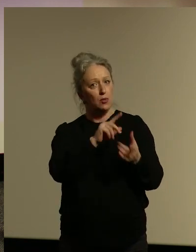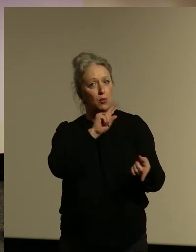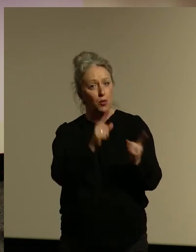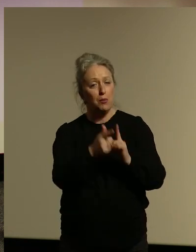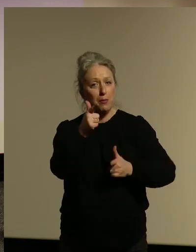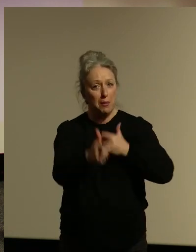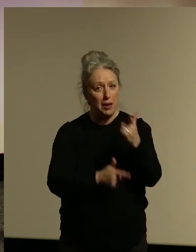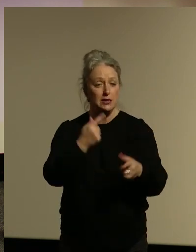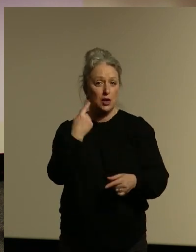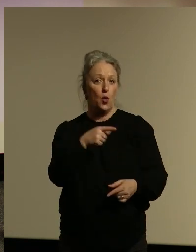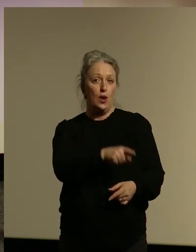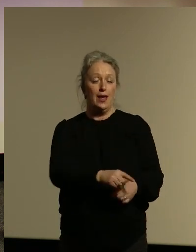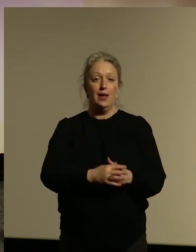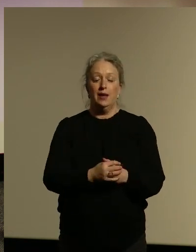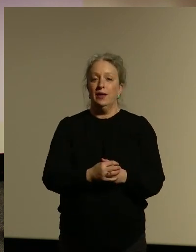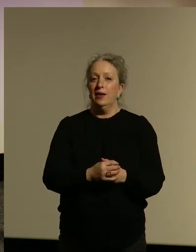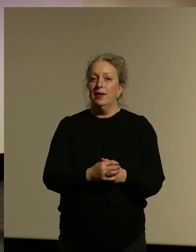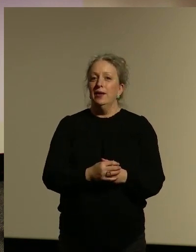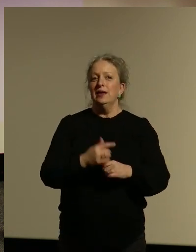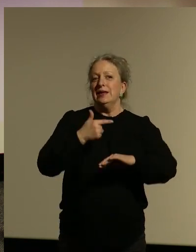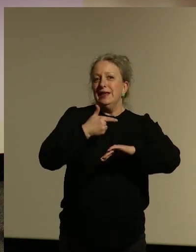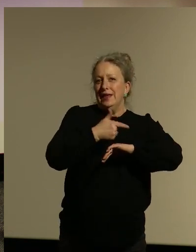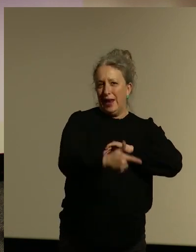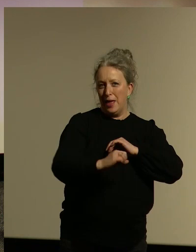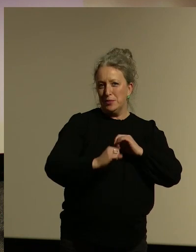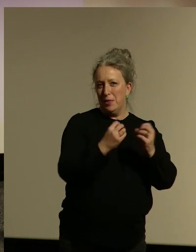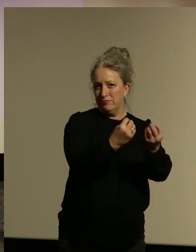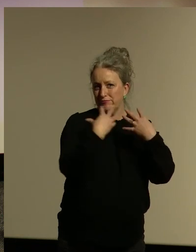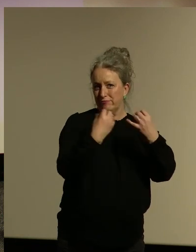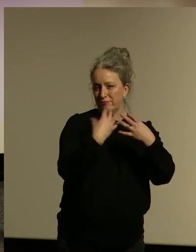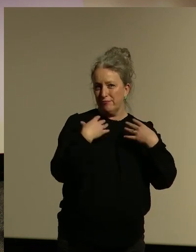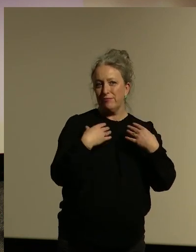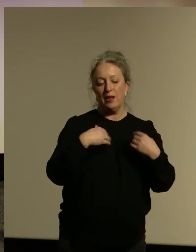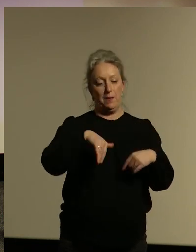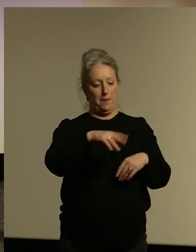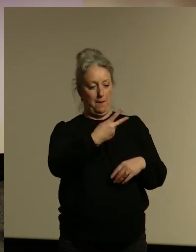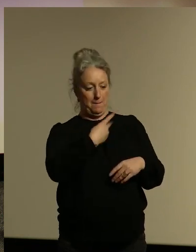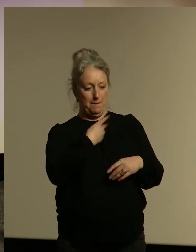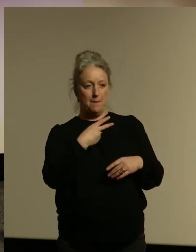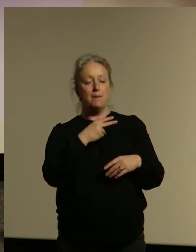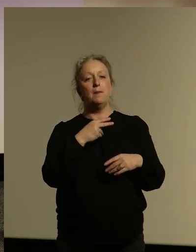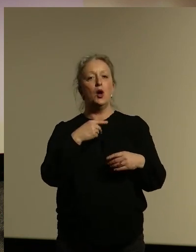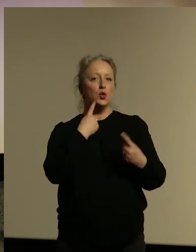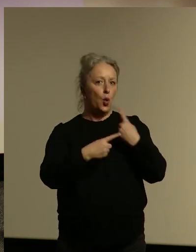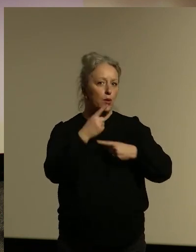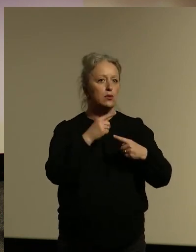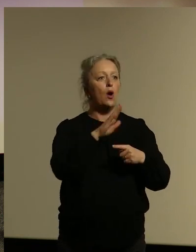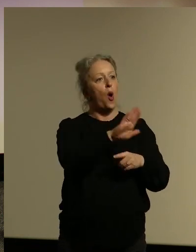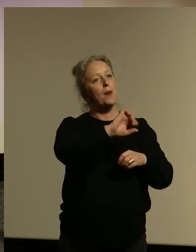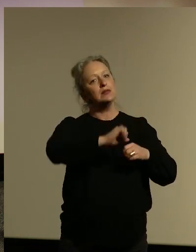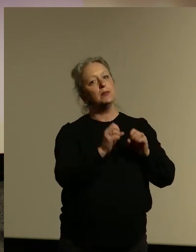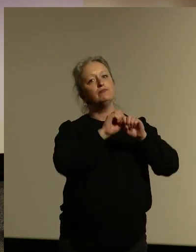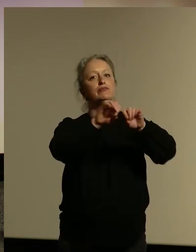Päriselt. Hiljem ta rääkis mulle, et ta rääkis meie juttu edasi ka oma sõpradele ja nad olid kõik nõustunud, et